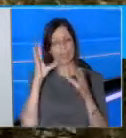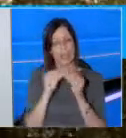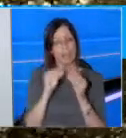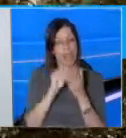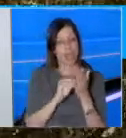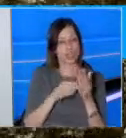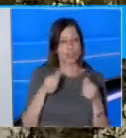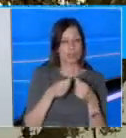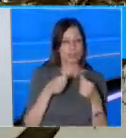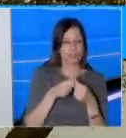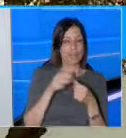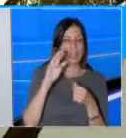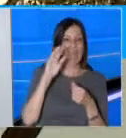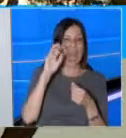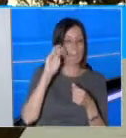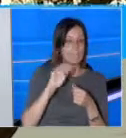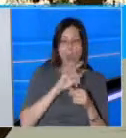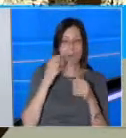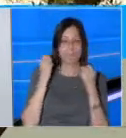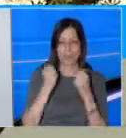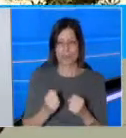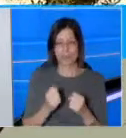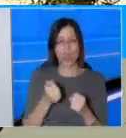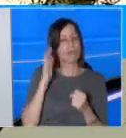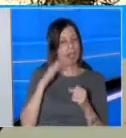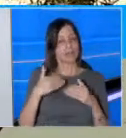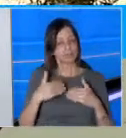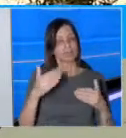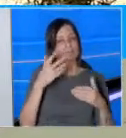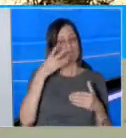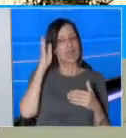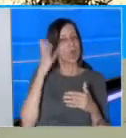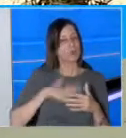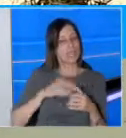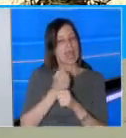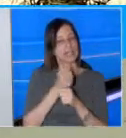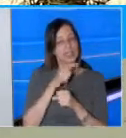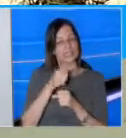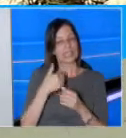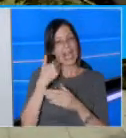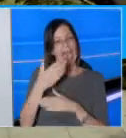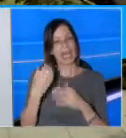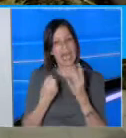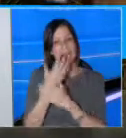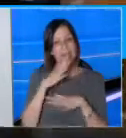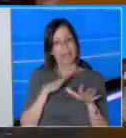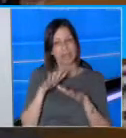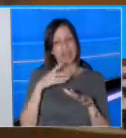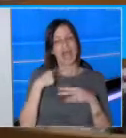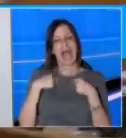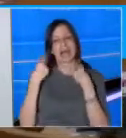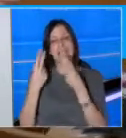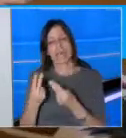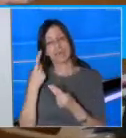הלאה ורם, לא בטוח, אבל הוא מתחיל להתניע גם את העניין הזה, והיה רוצה לעשות את זה אחרי הקמת הממשלה, אז הנה לך, חזרנו אם